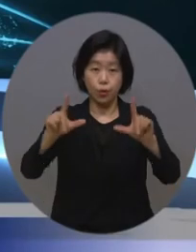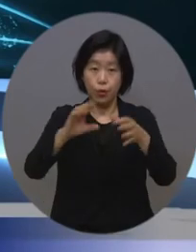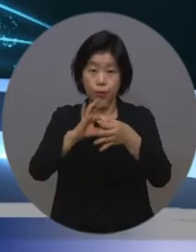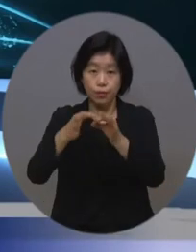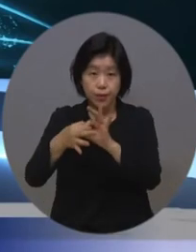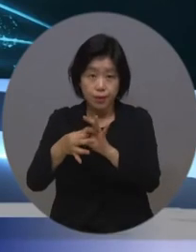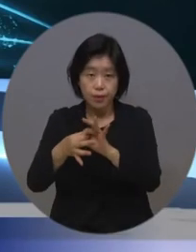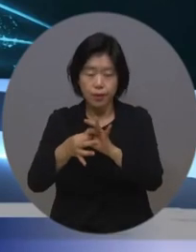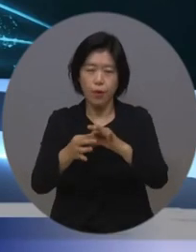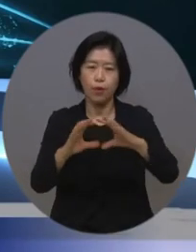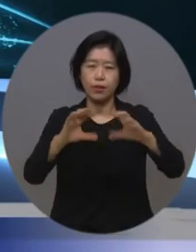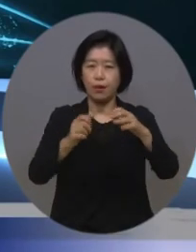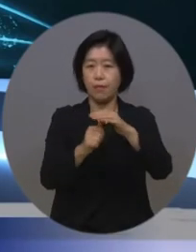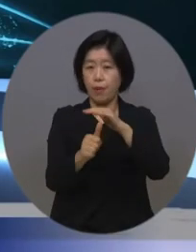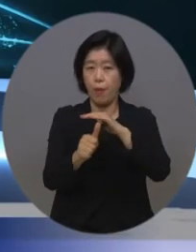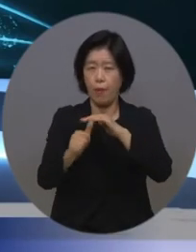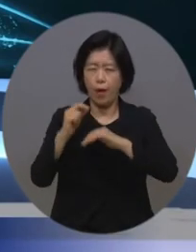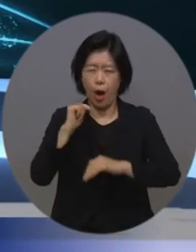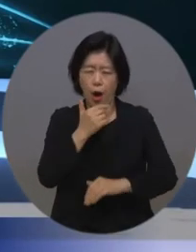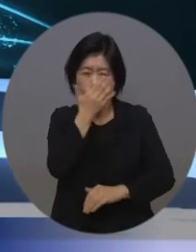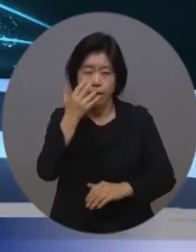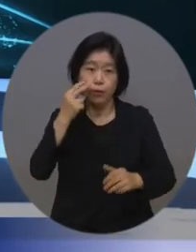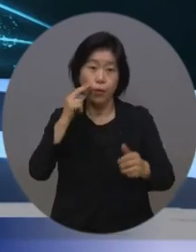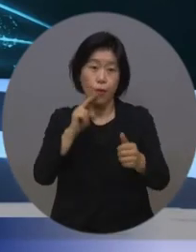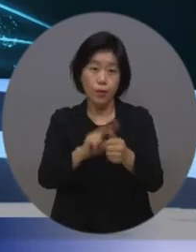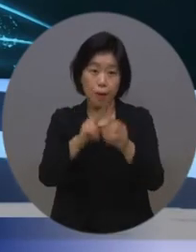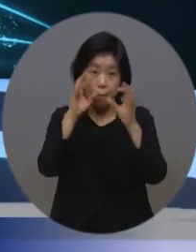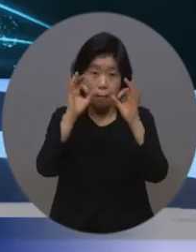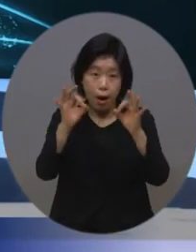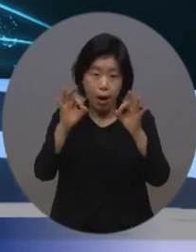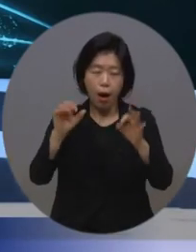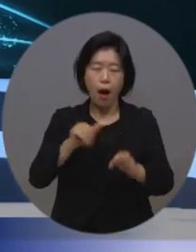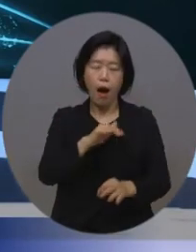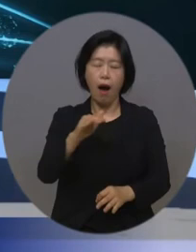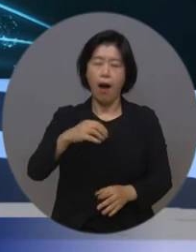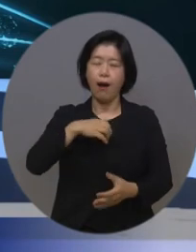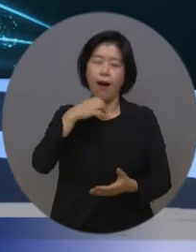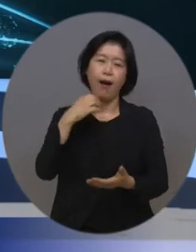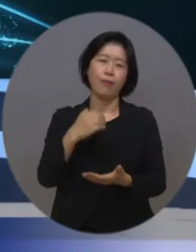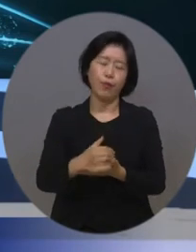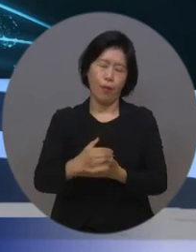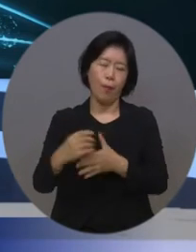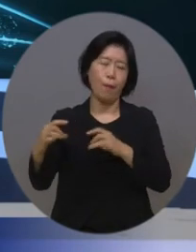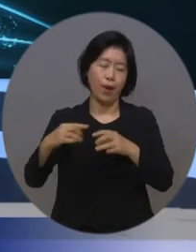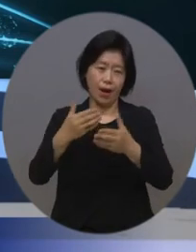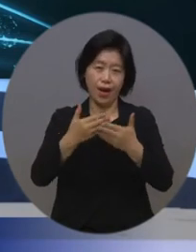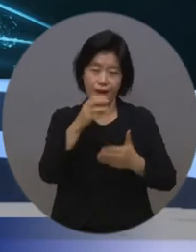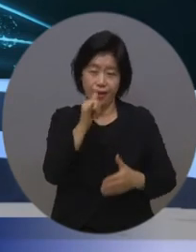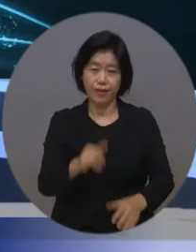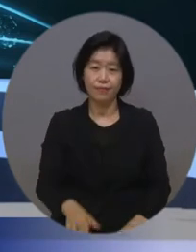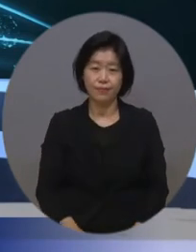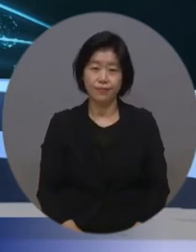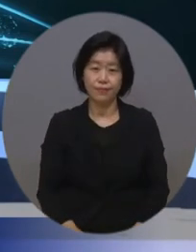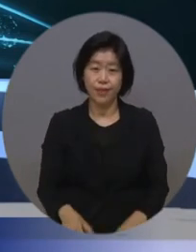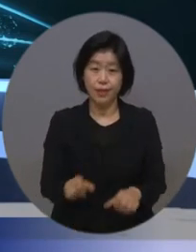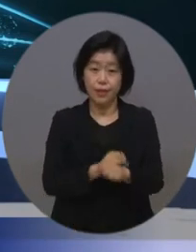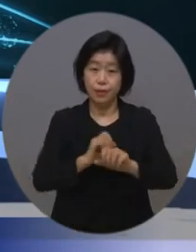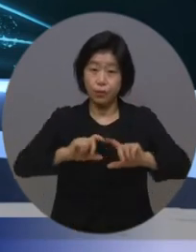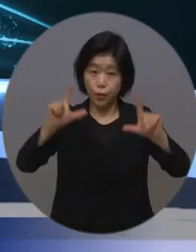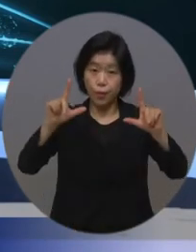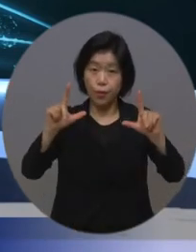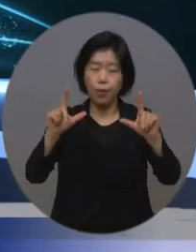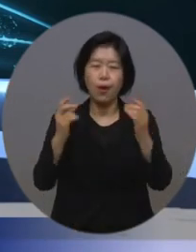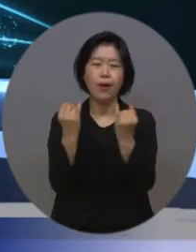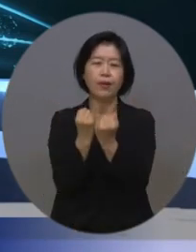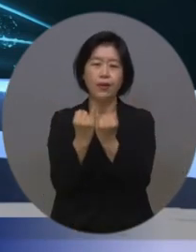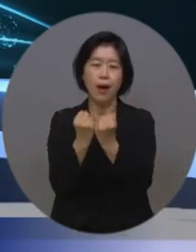도쿄올림픽에서 국가대표 선수들의 아름다운 도전이 대한민국 국민들에게 큰 위로와 감동을 줬는데요. 특히 도쿄올림픽